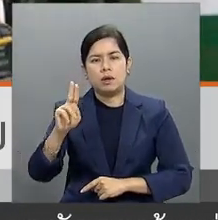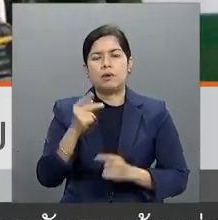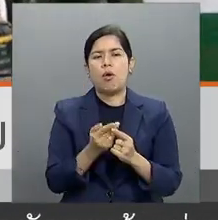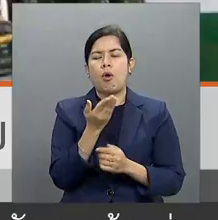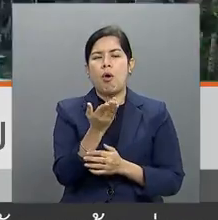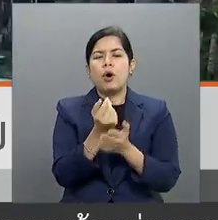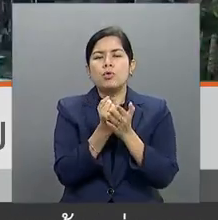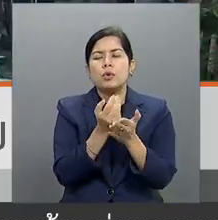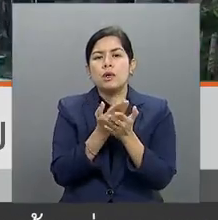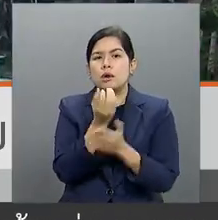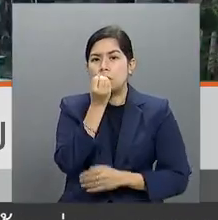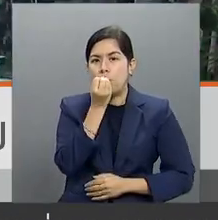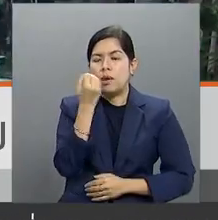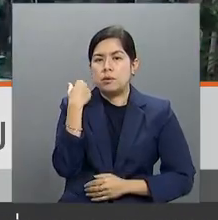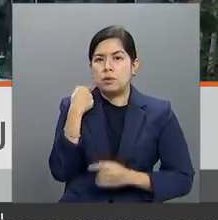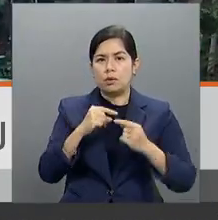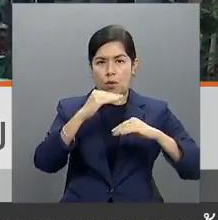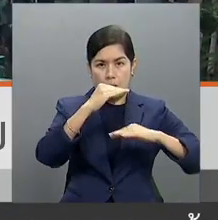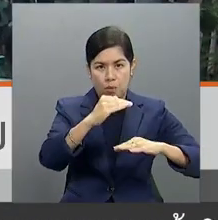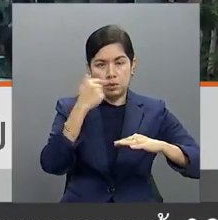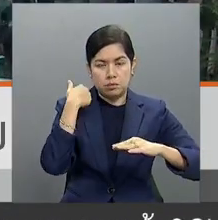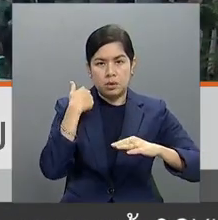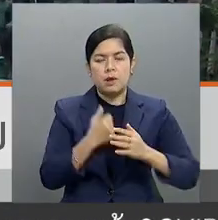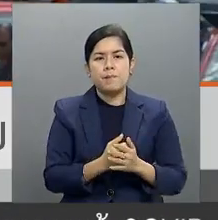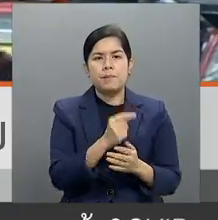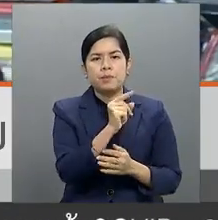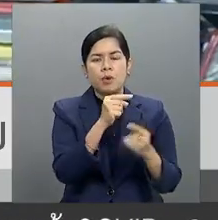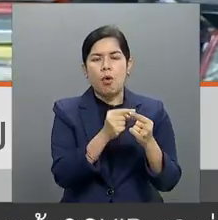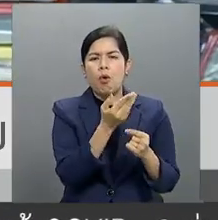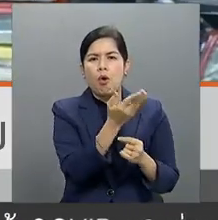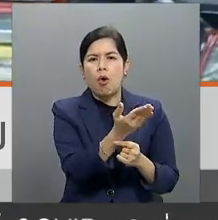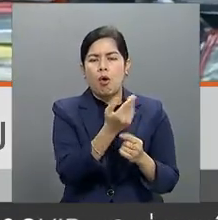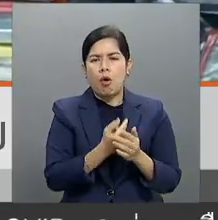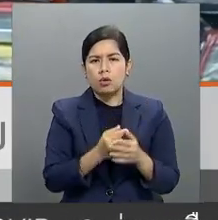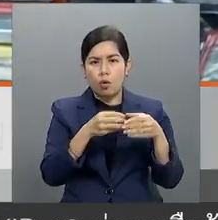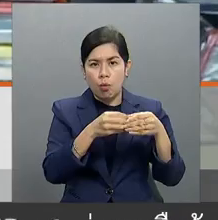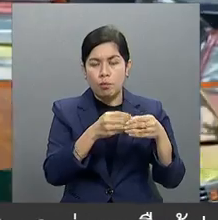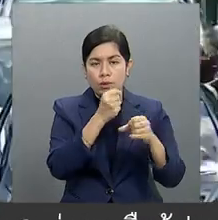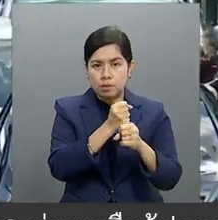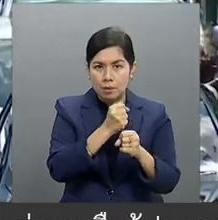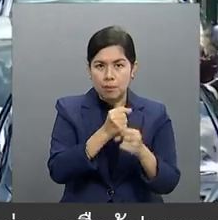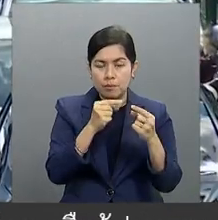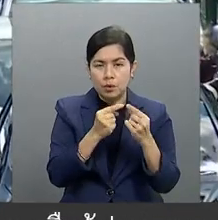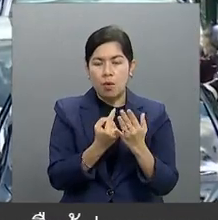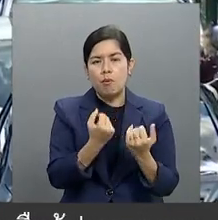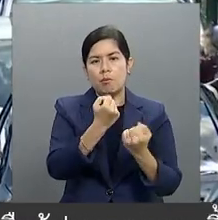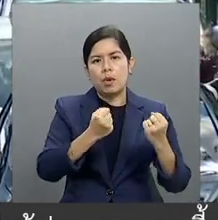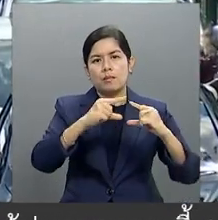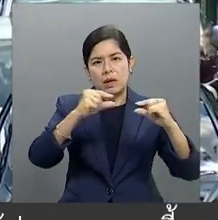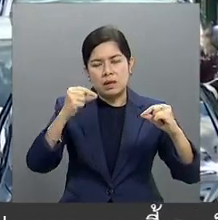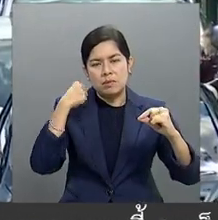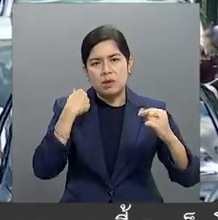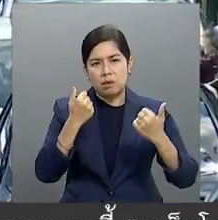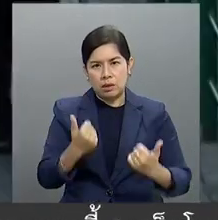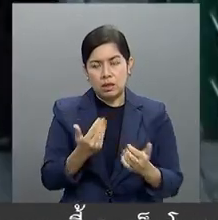ค่ะที่มีการกำหนดดอกเบี้ยจากไฟแนนซ์เพื่อขอความเป็นธรรมกับผู้ประกอบการแท็กซี่เนื่องจากในปัจจุบันนะคะดอกเบี้ยรถแท็กซี่